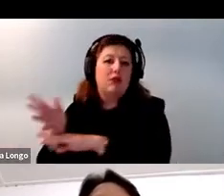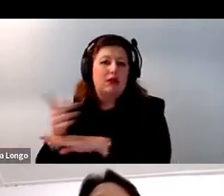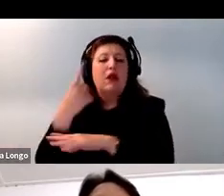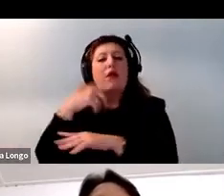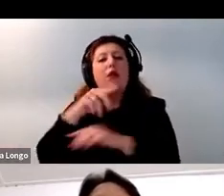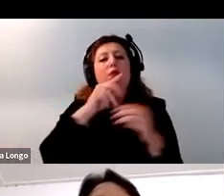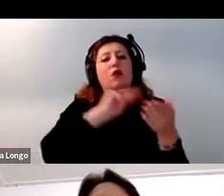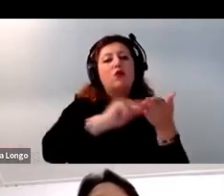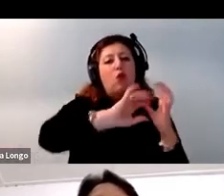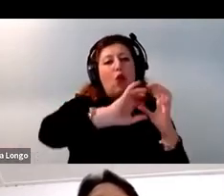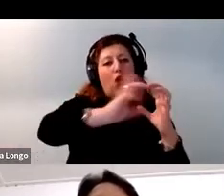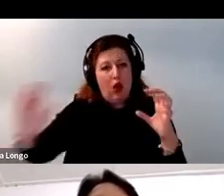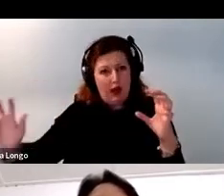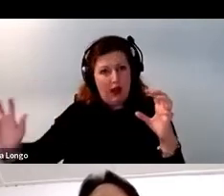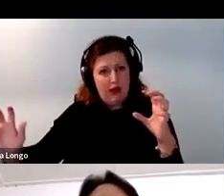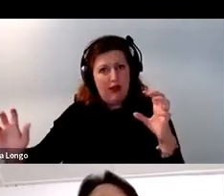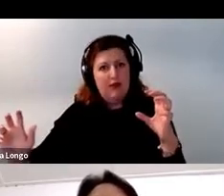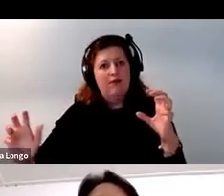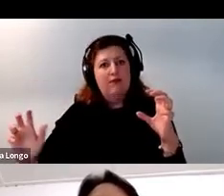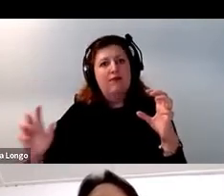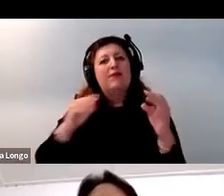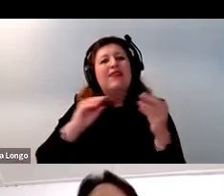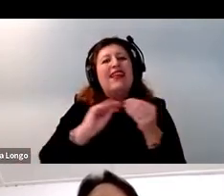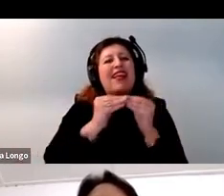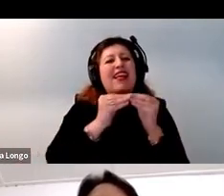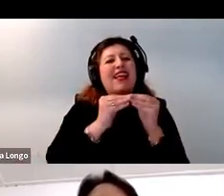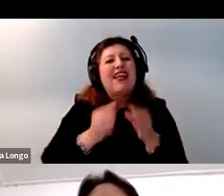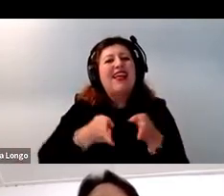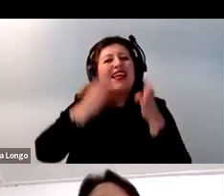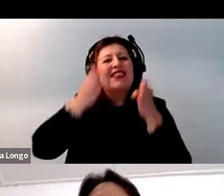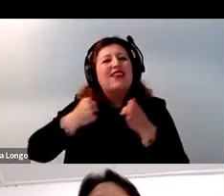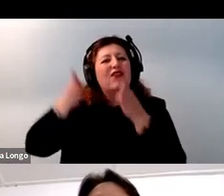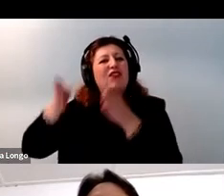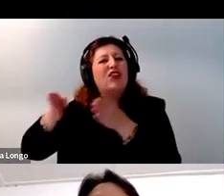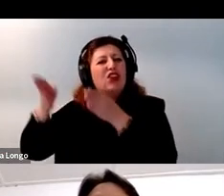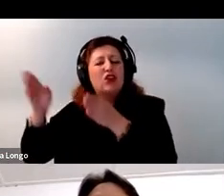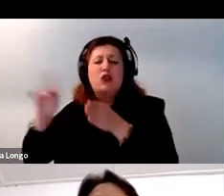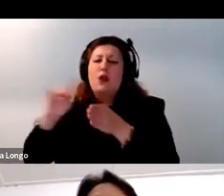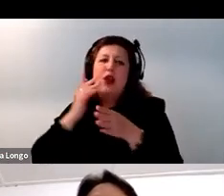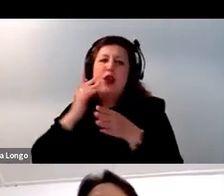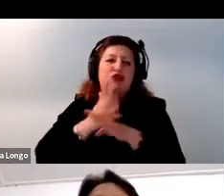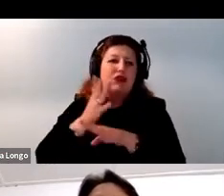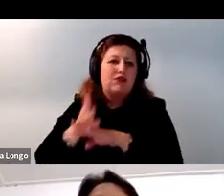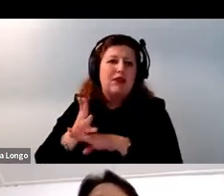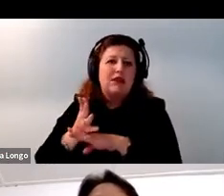al miglioramento di magari una singola scuola all'interno di tutto il cortile.